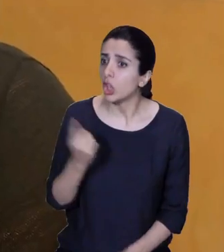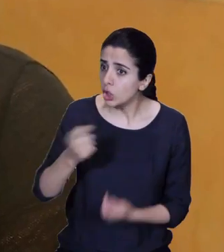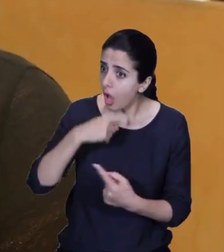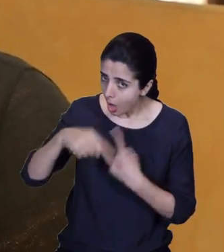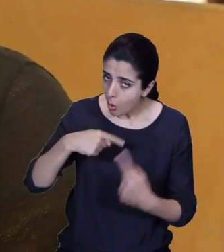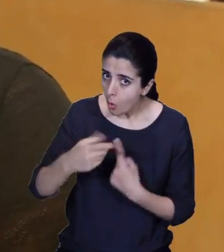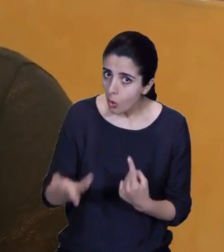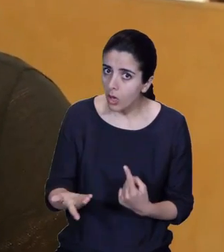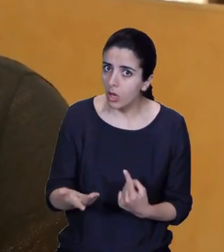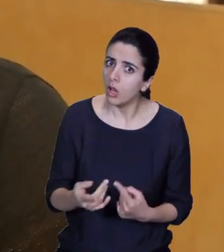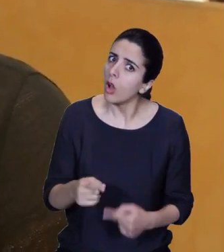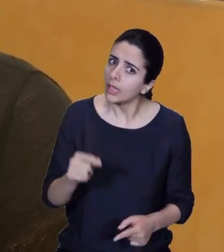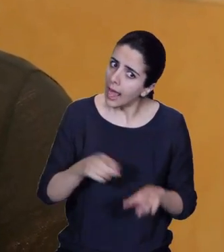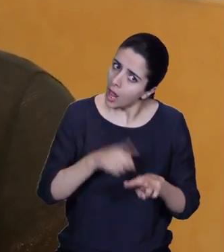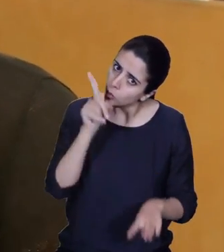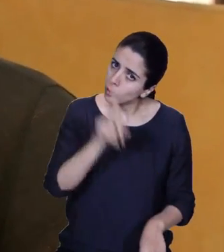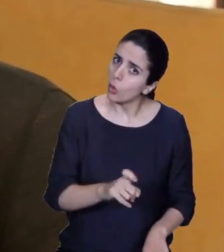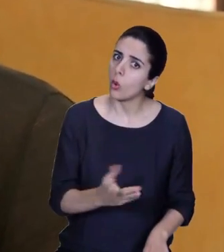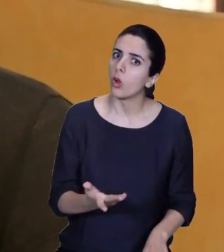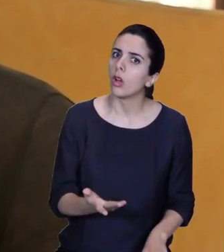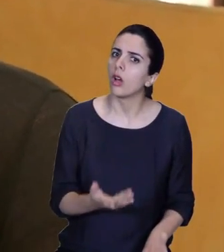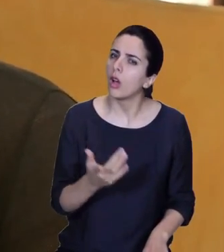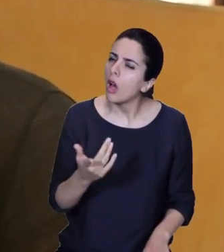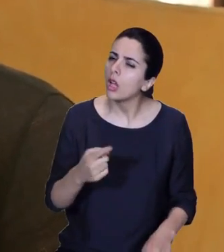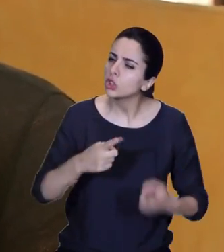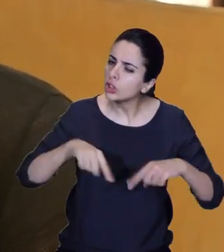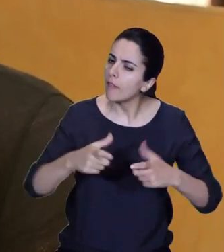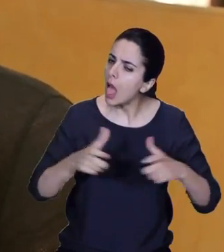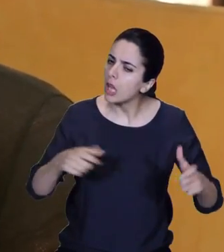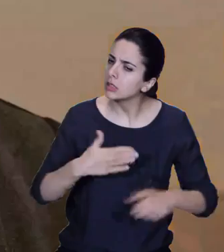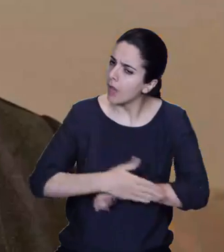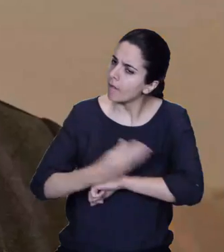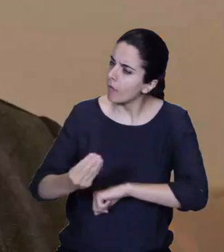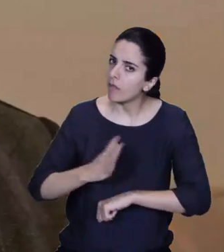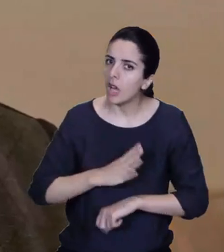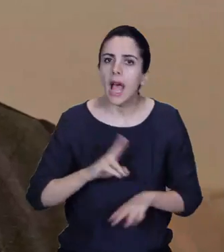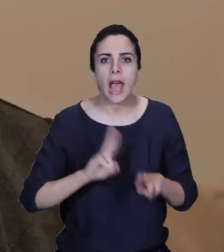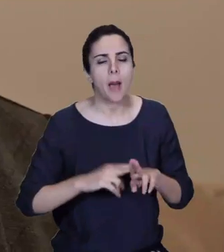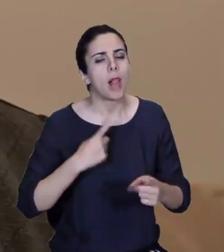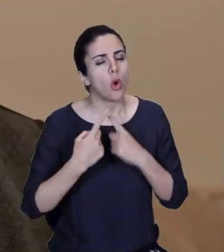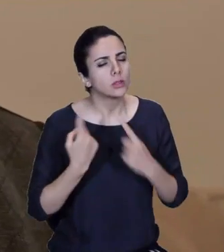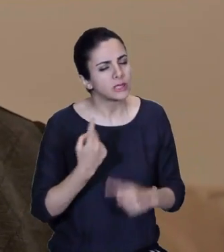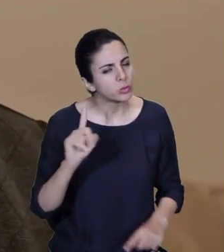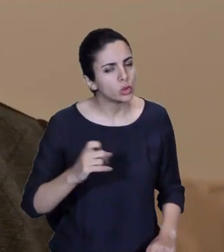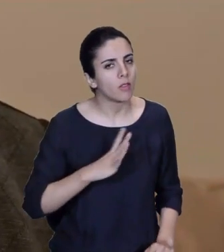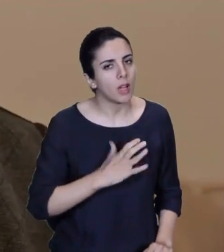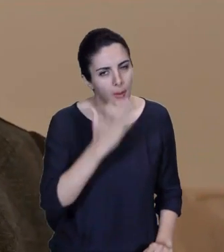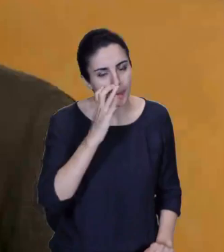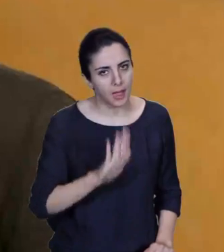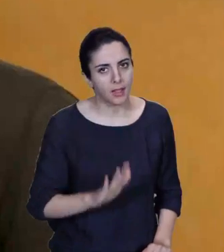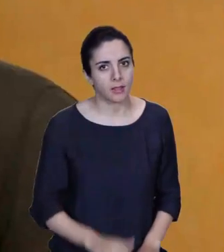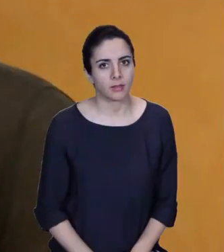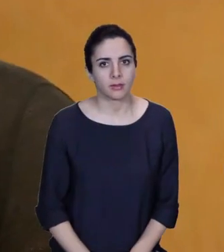iş arıyorsun ona da sorsaydın. Eli kolu uzundur onun. Yardımcı olur. Kamil'le konuştum. Dur bakalım. O bir